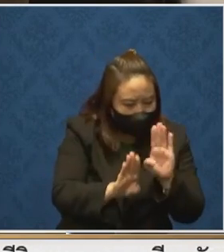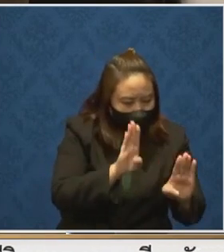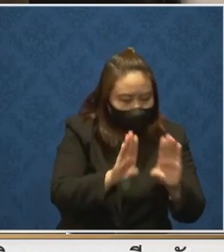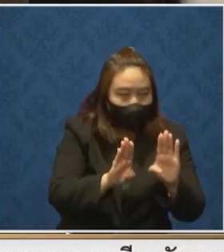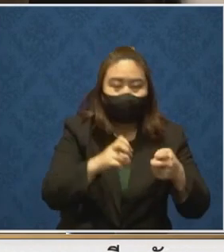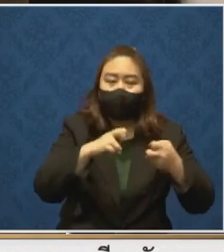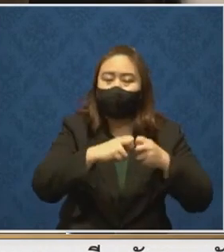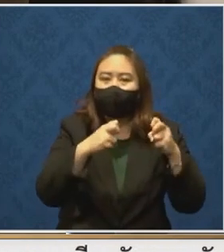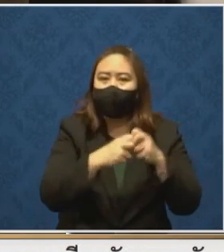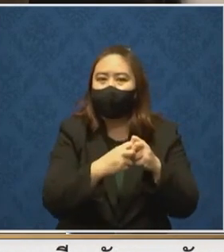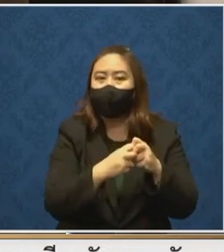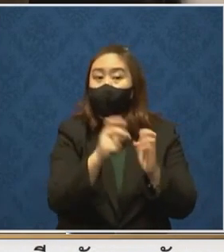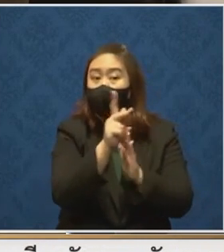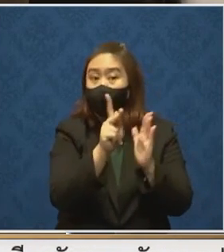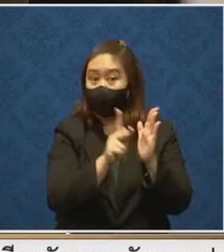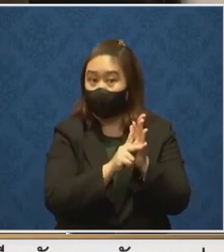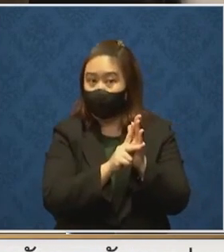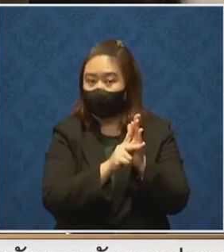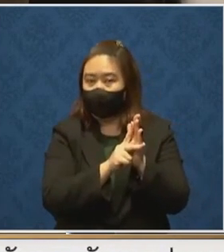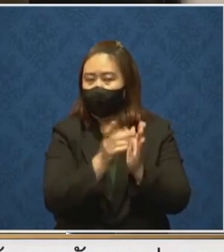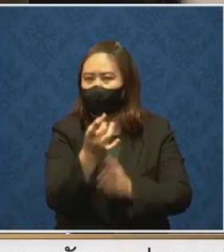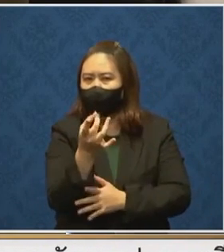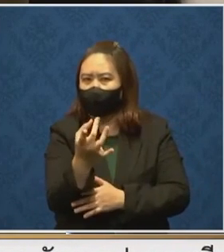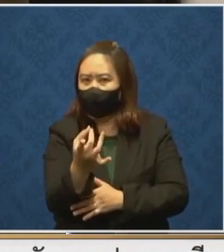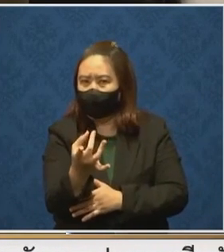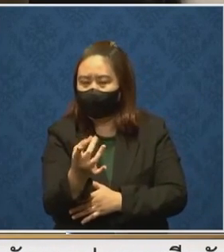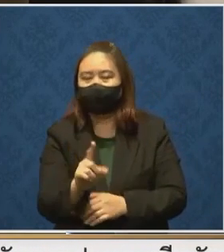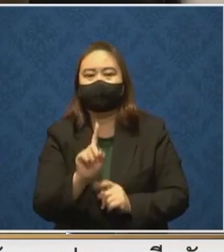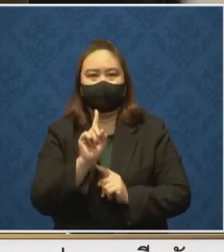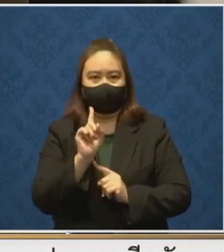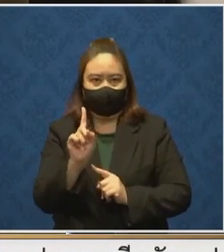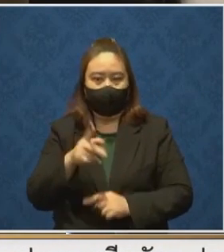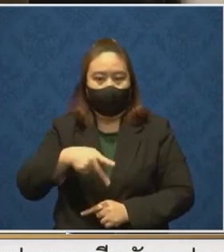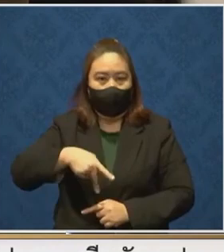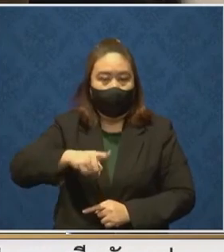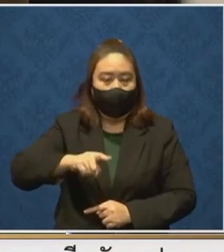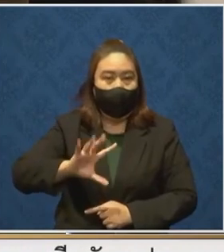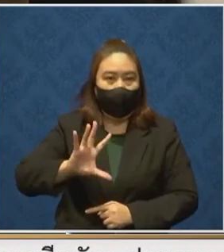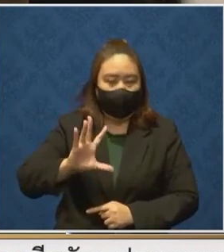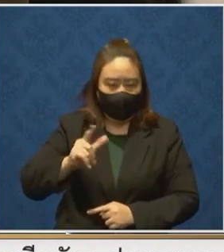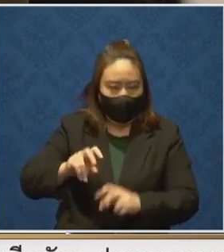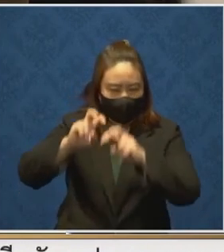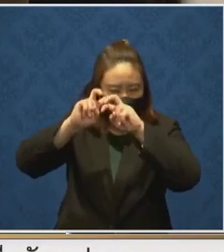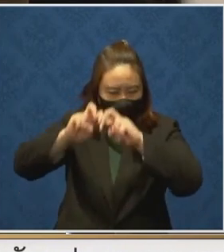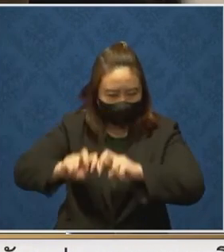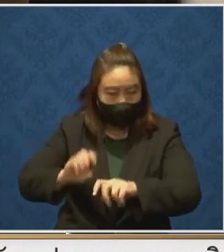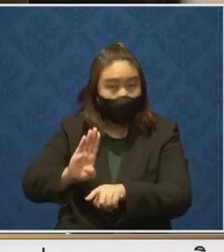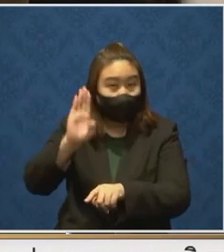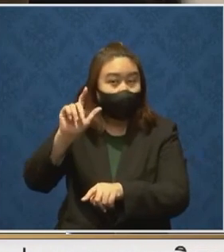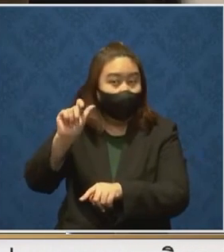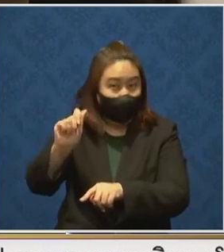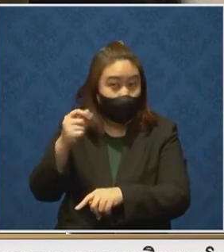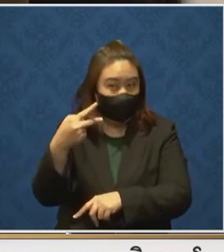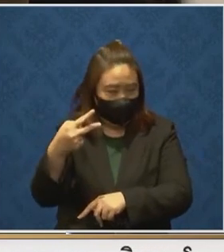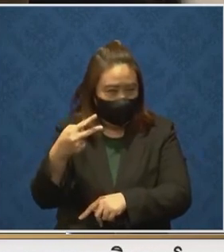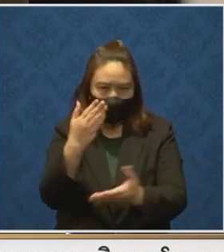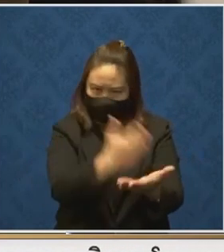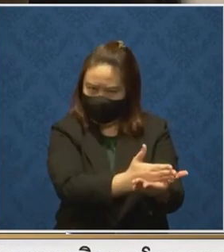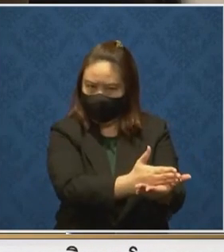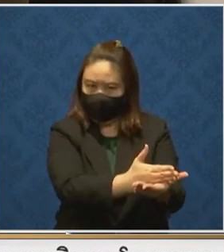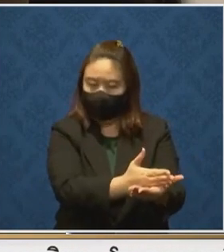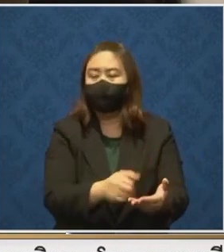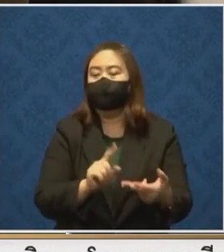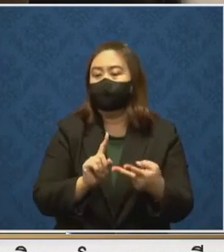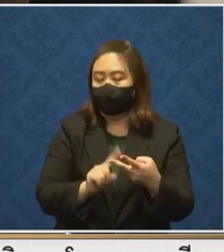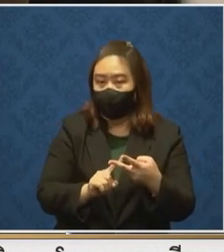gate หมายถึงคือ1. การให้ป. ๆ ยุติการสบสวบริษทอาคารา 2ดี2. ให้ยุติกขดี